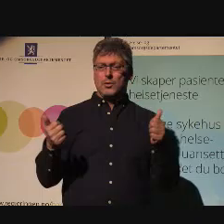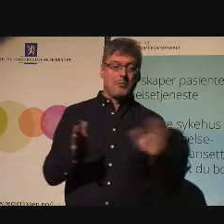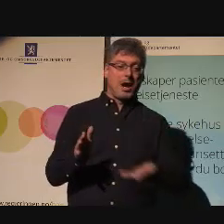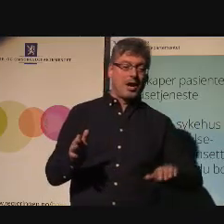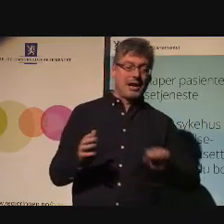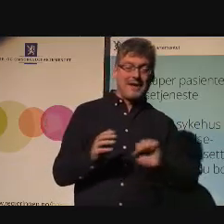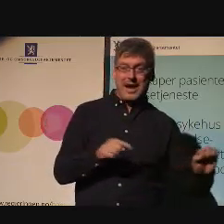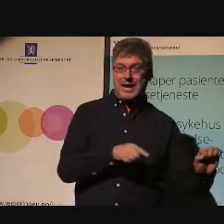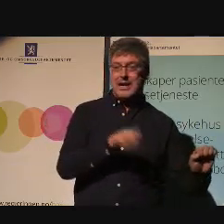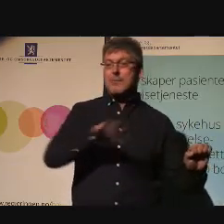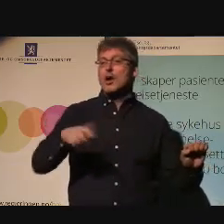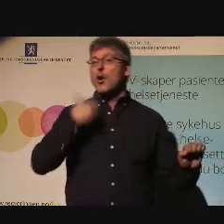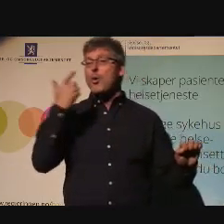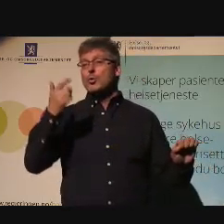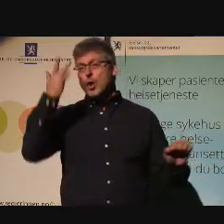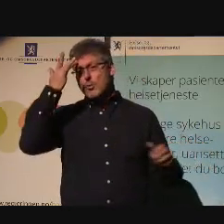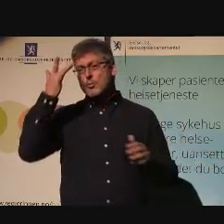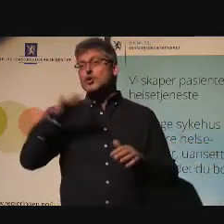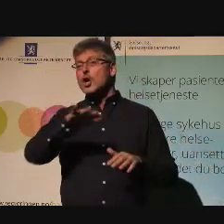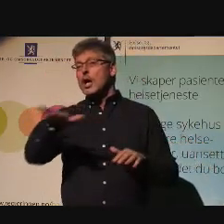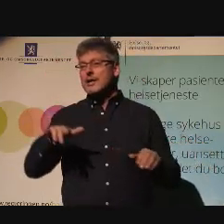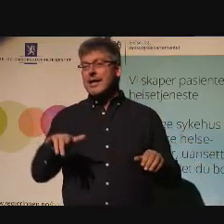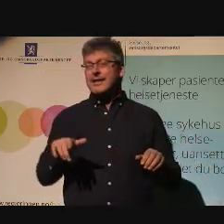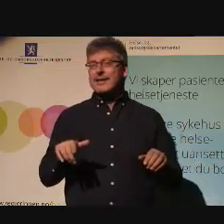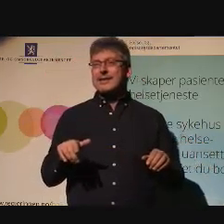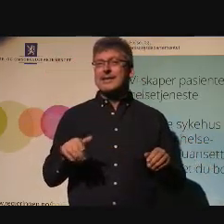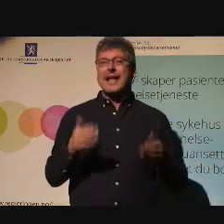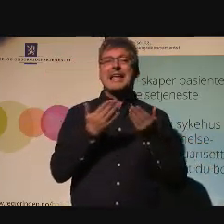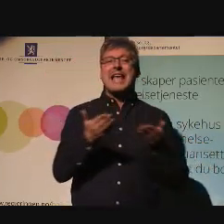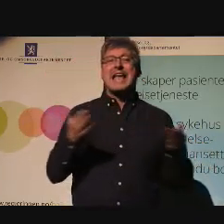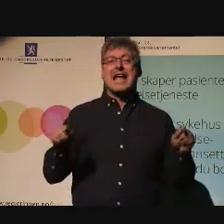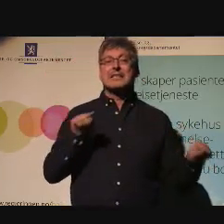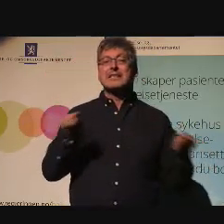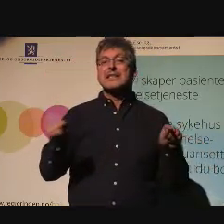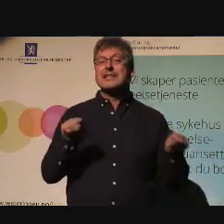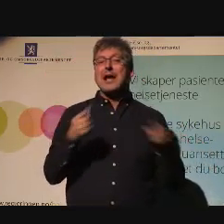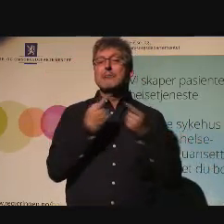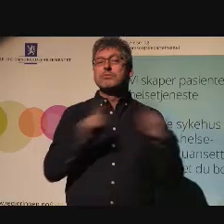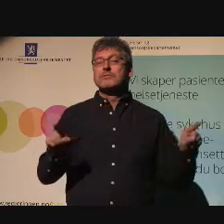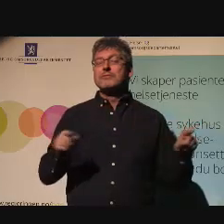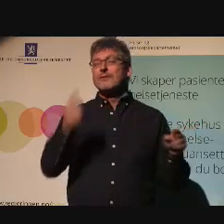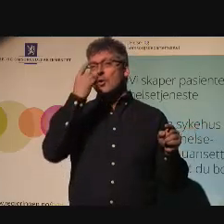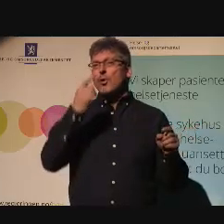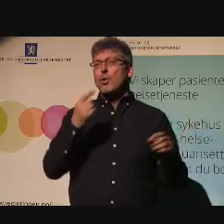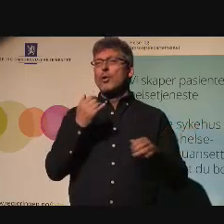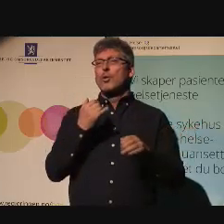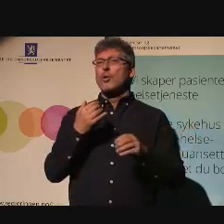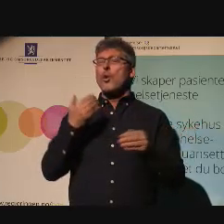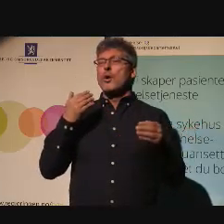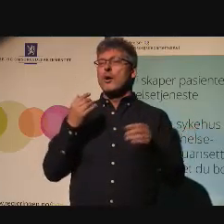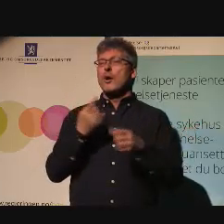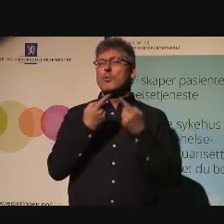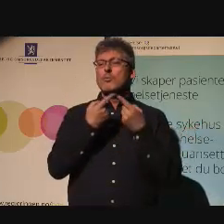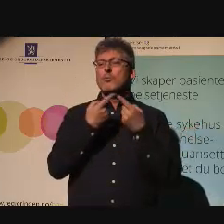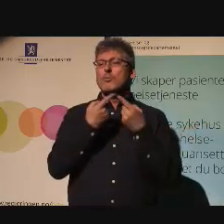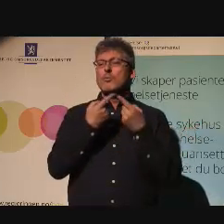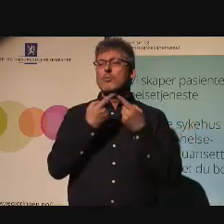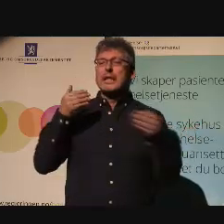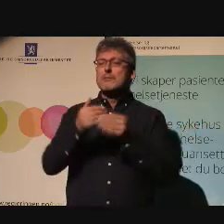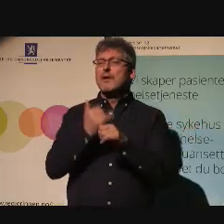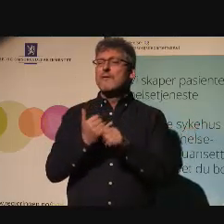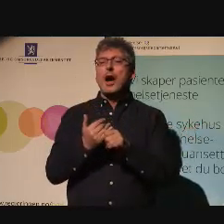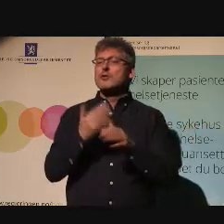og ungdomspsykiatrien. At tjenestene har ulike forståelser og tilnærming til hva barns problemer og hva